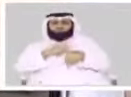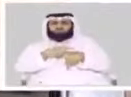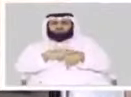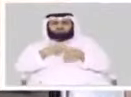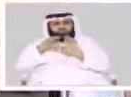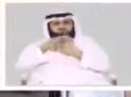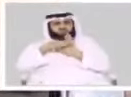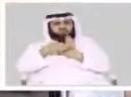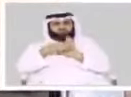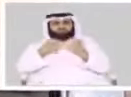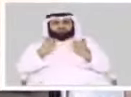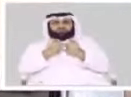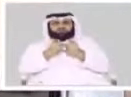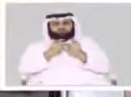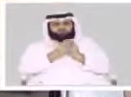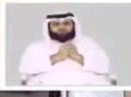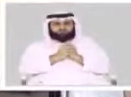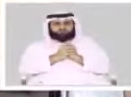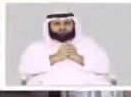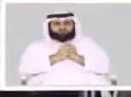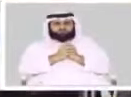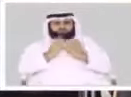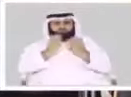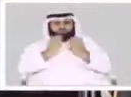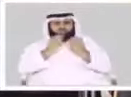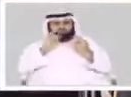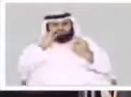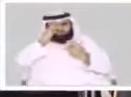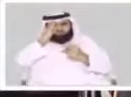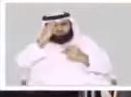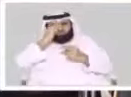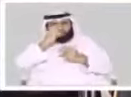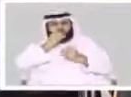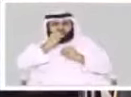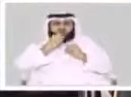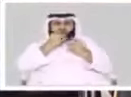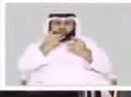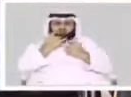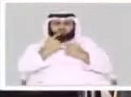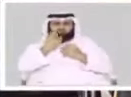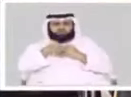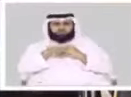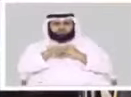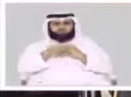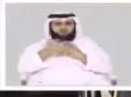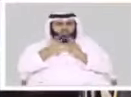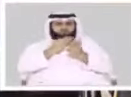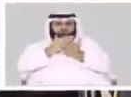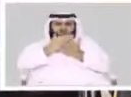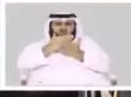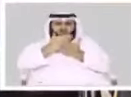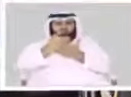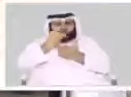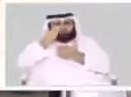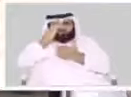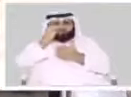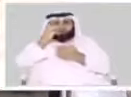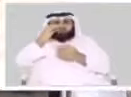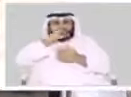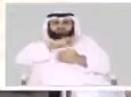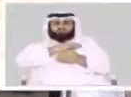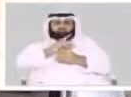البرنامج أزف، فأشكر الله عز وجل ثم أشكر لكم هذه الإفاضة وهذه الوقفات في هذه السورة المباركة، وأسأل الله سبحانه وتعالى ينفع